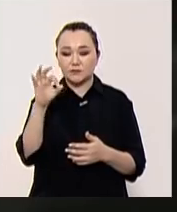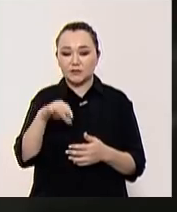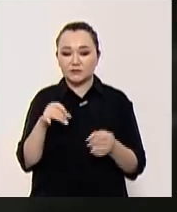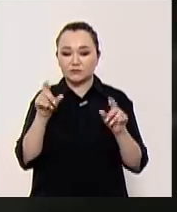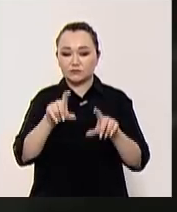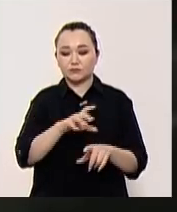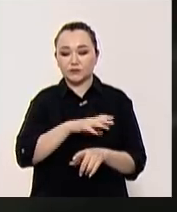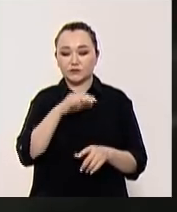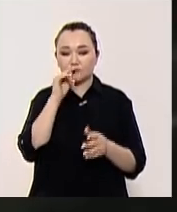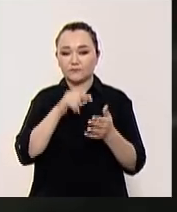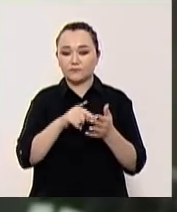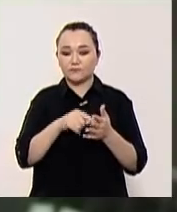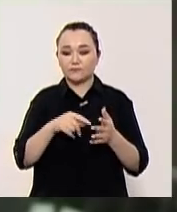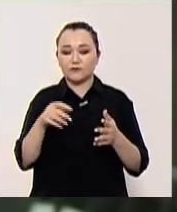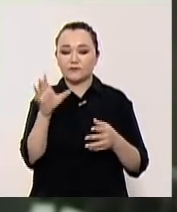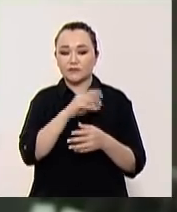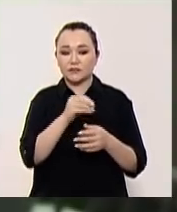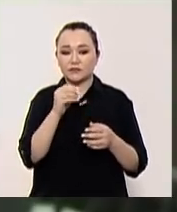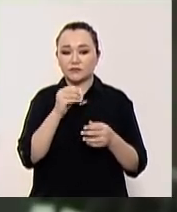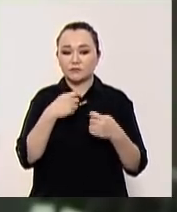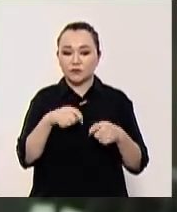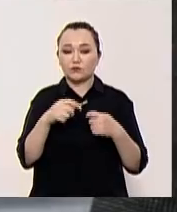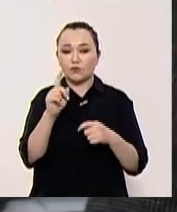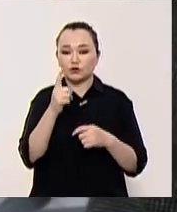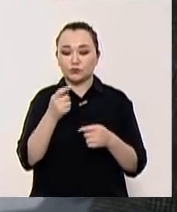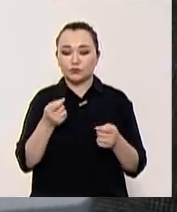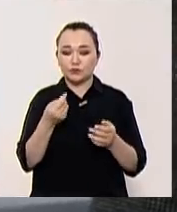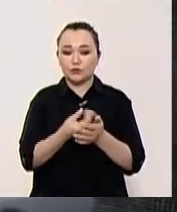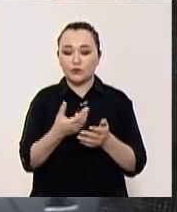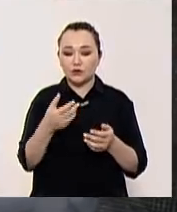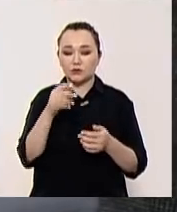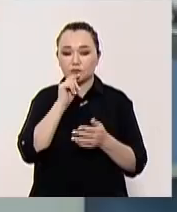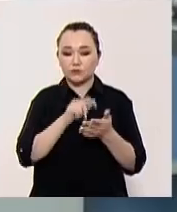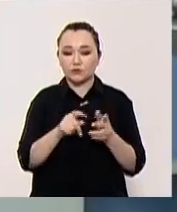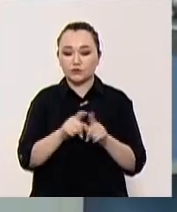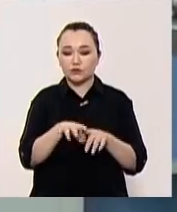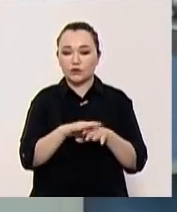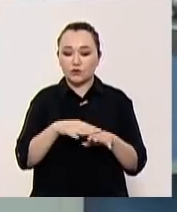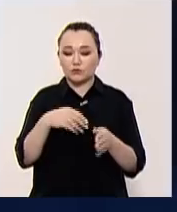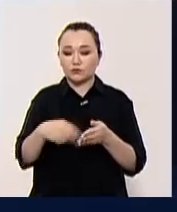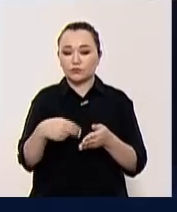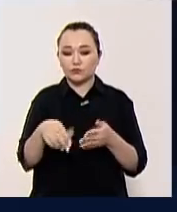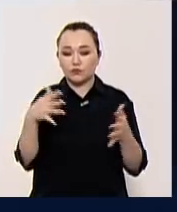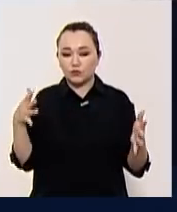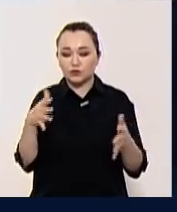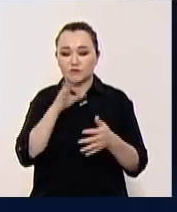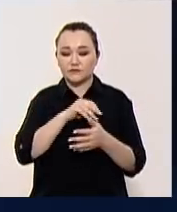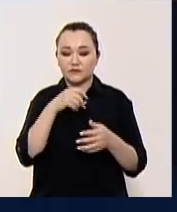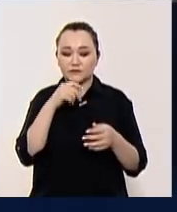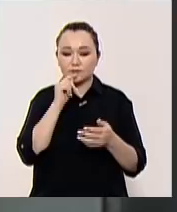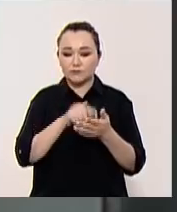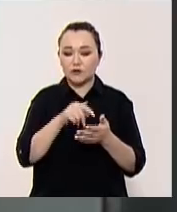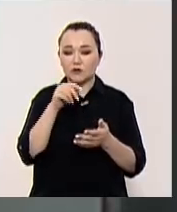поднялись. Еліміздегі құс фабрикаларының өнімдері неге қымбаттап барады? Тауықты да халық көп тұтынып жатыр. Тауық етінің нарықтағы бағасы шын